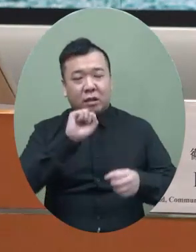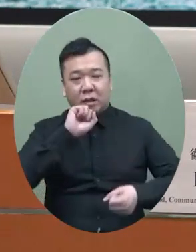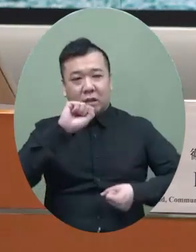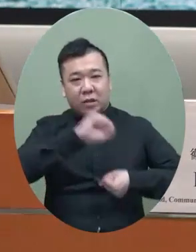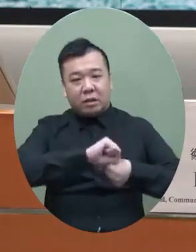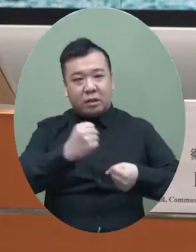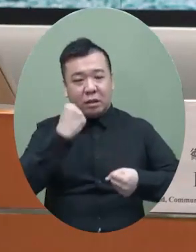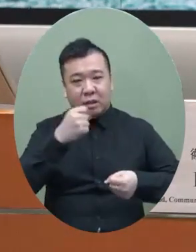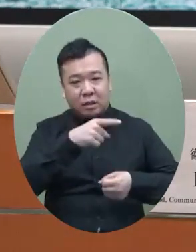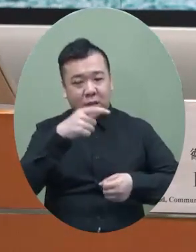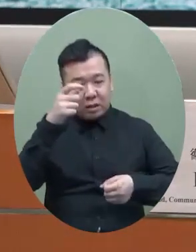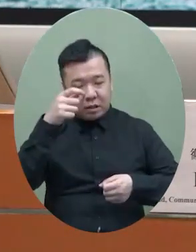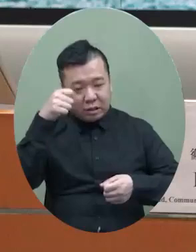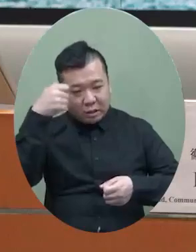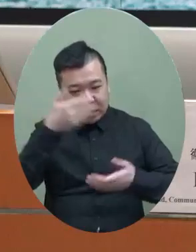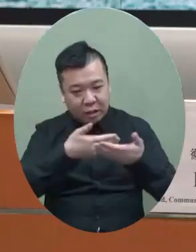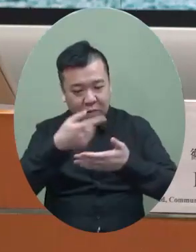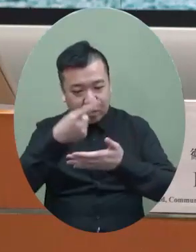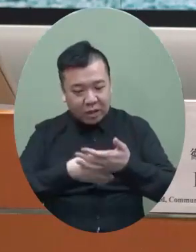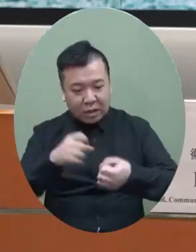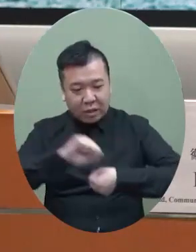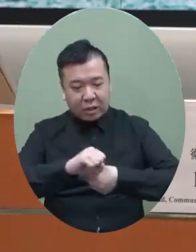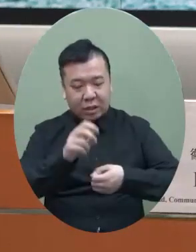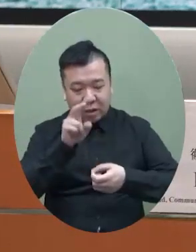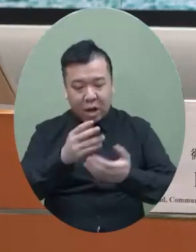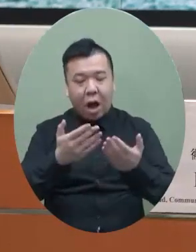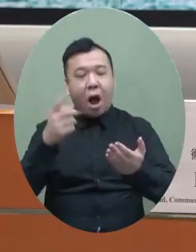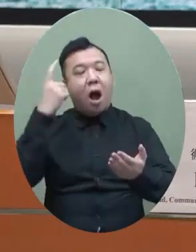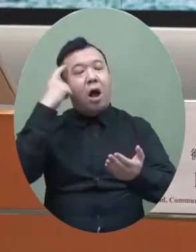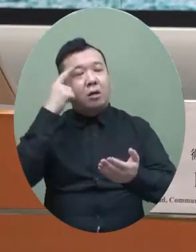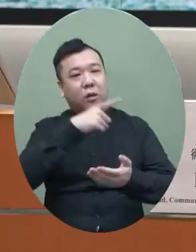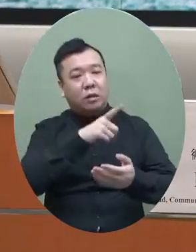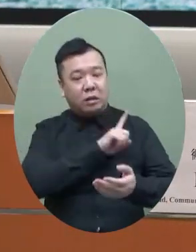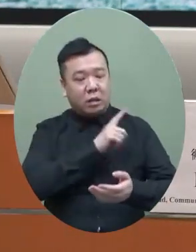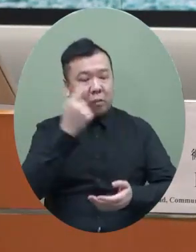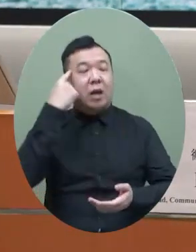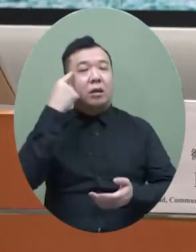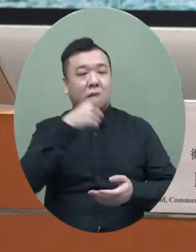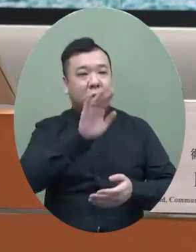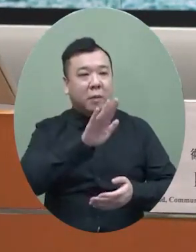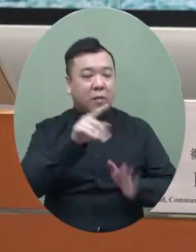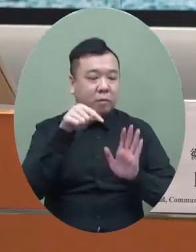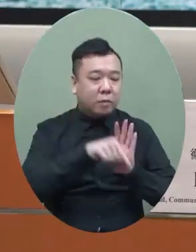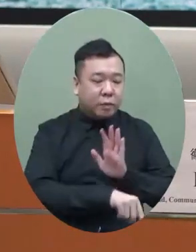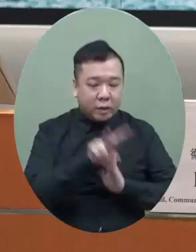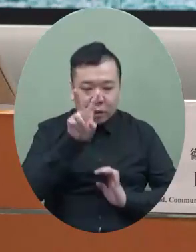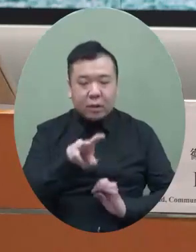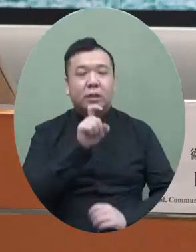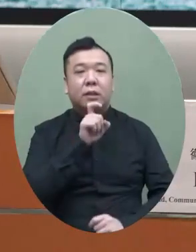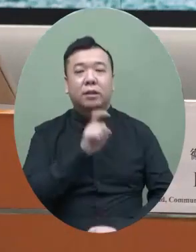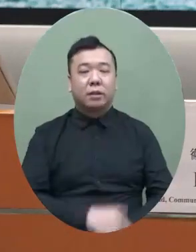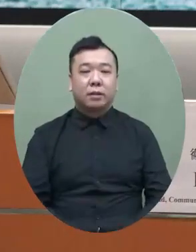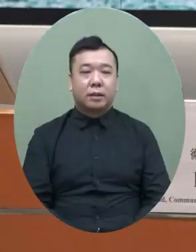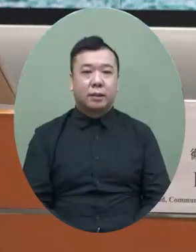個社交距離嘅措施啊，各樣啊，各個市民都提高咗警覺咧，就個數字係有回落嘅跡象